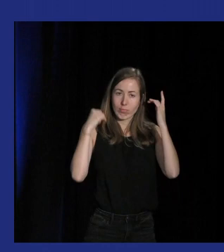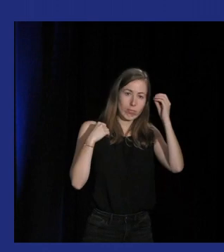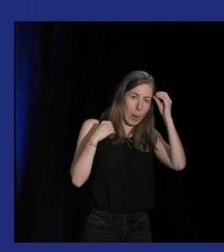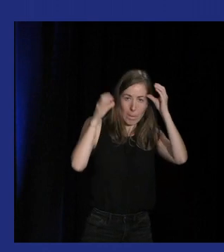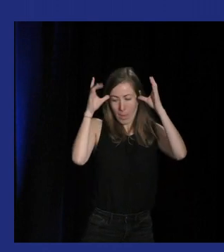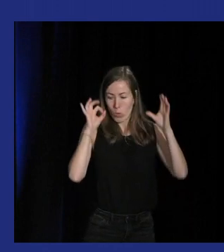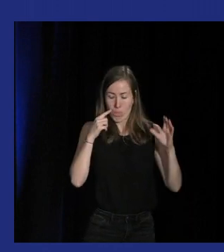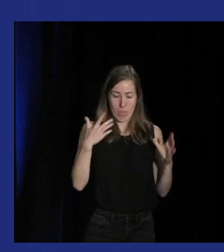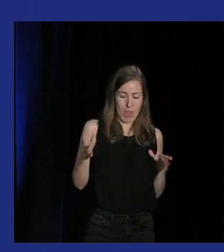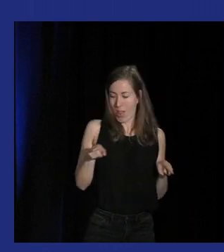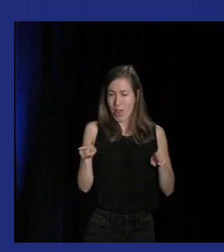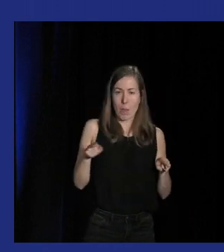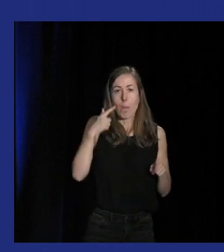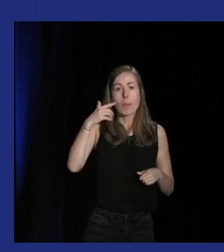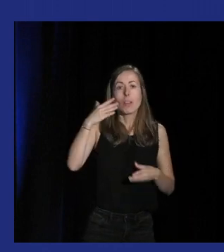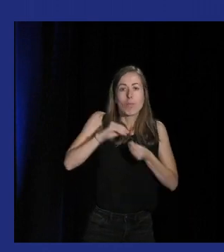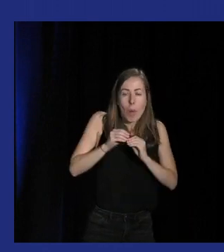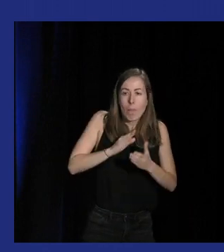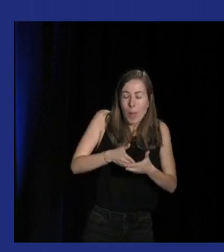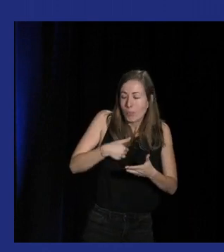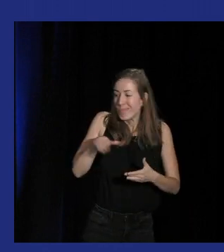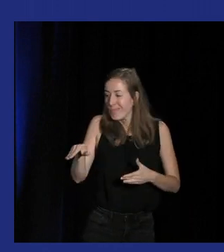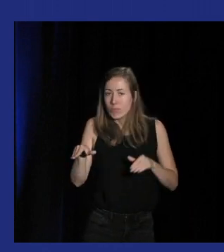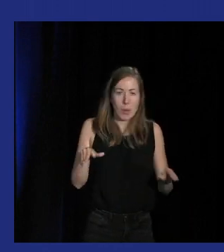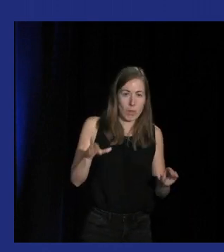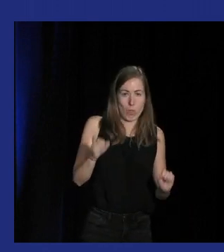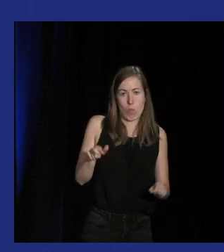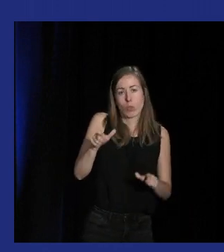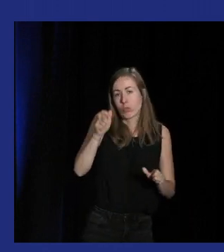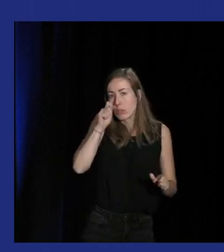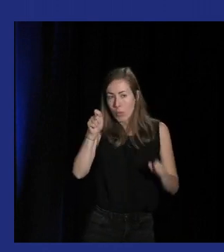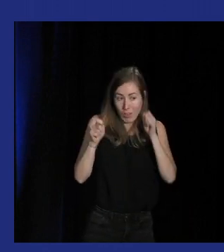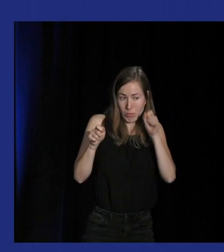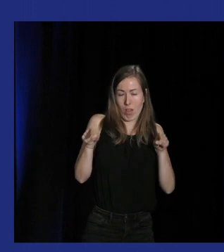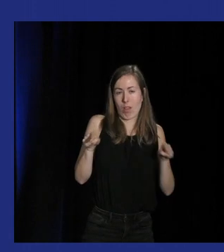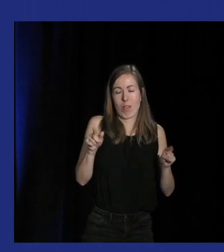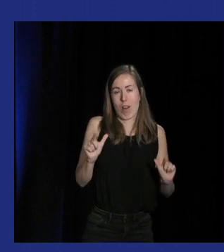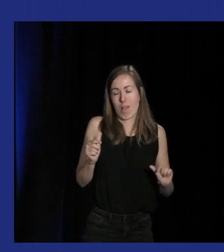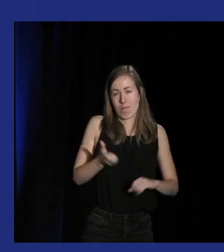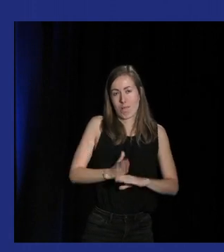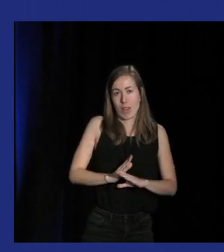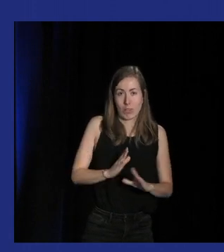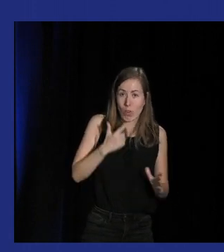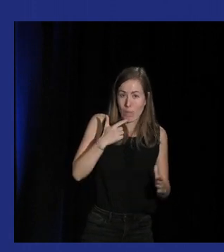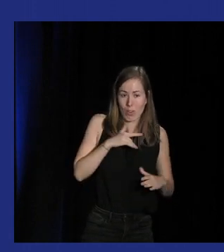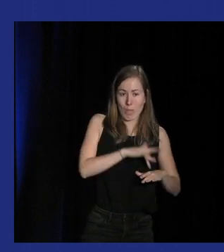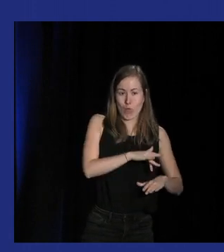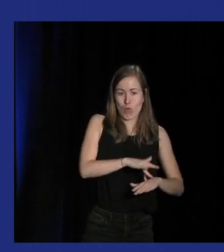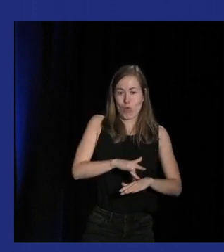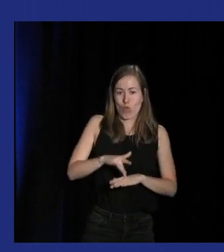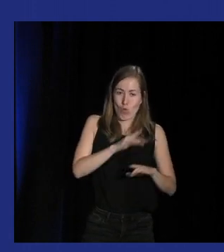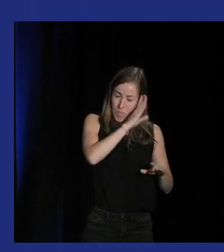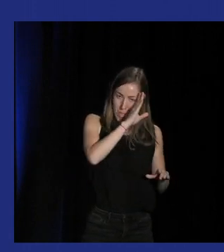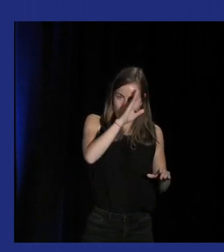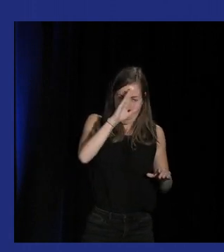on a des soucis on demande à des programmeurs à des gens qui sont spécialisés là-dedans mais ouais voilà c'est on fait un peu tout quand même globalement et